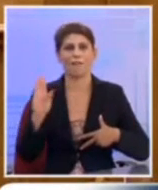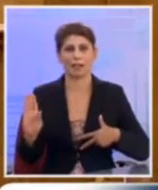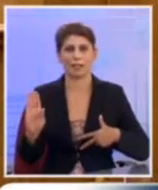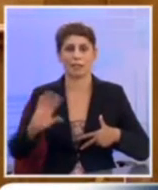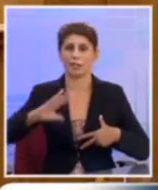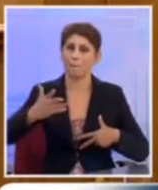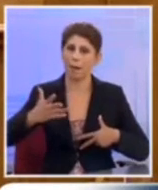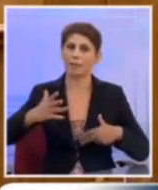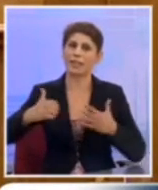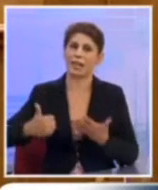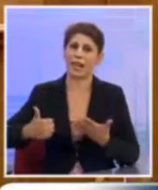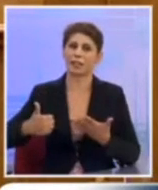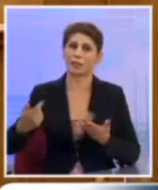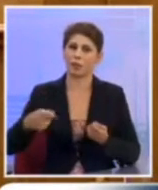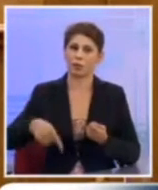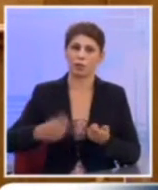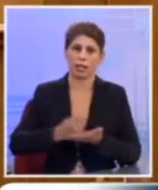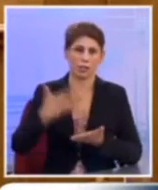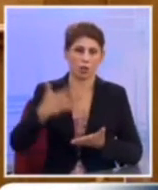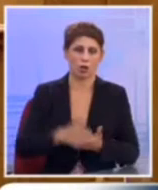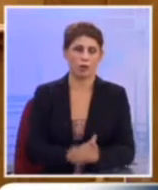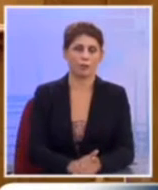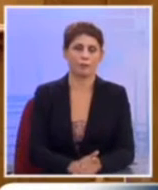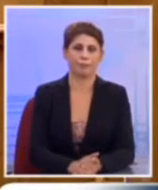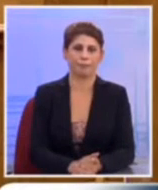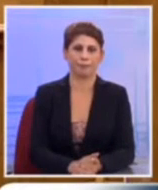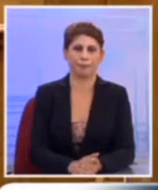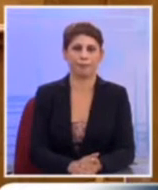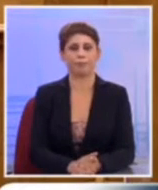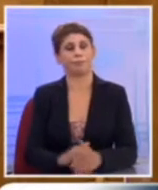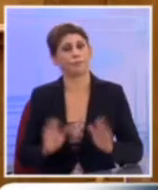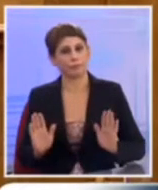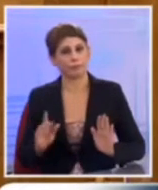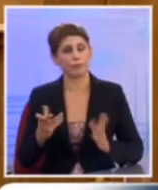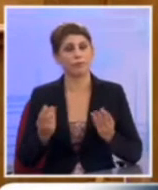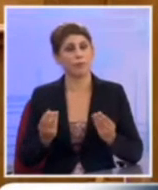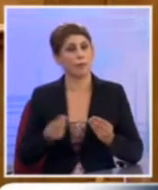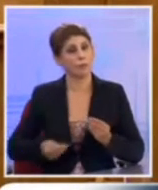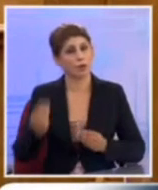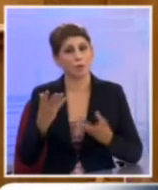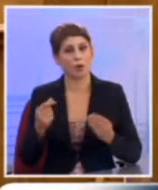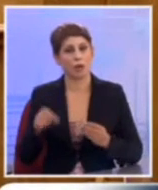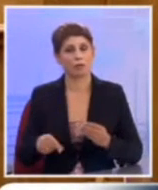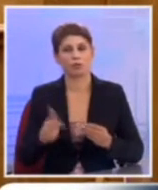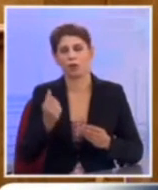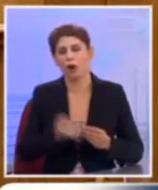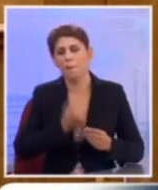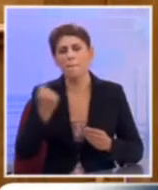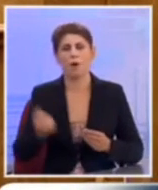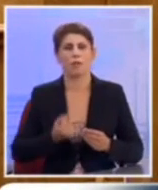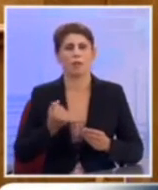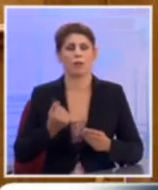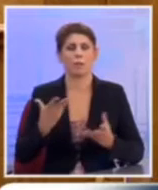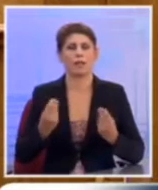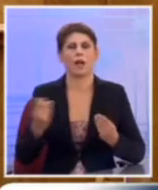στην πέμπτη και έκτη που θα γίνονται τώρα αξιολόγηση. Άρα λοιπόν είναι πιο πολύ αυτό το επώδυνο, με